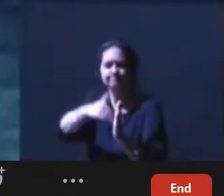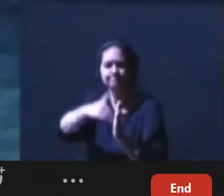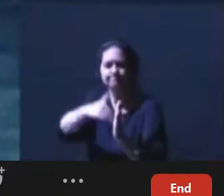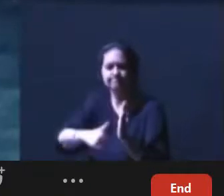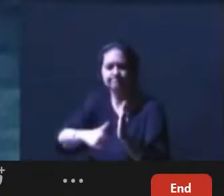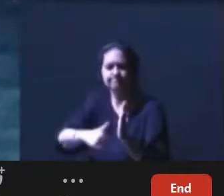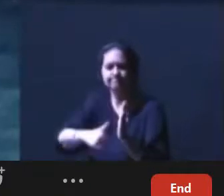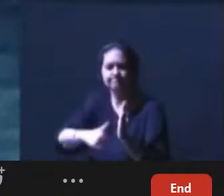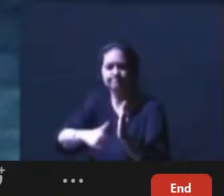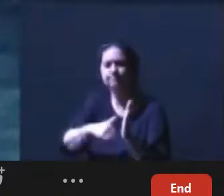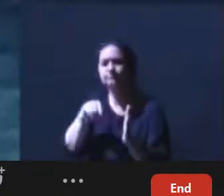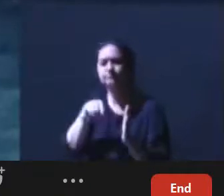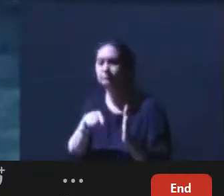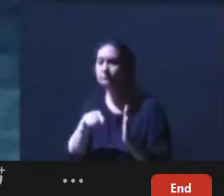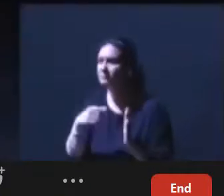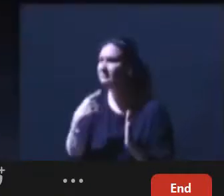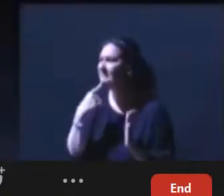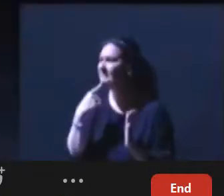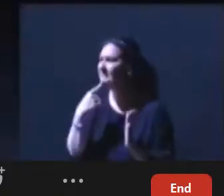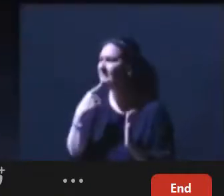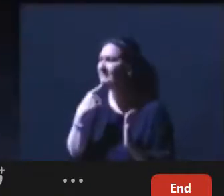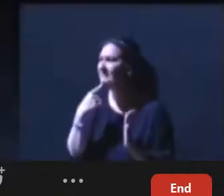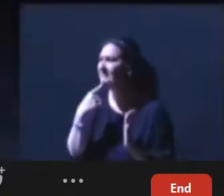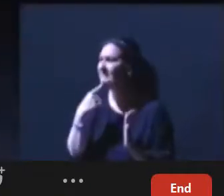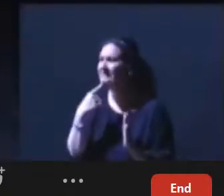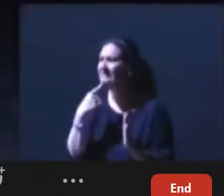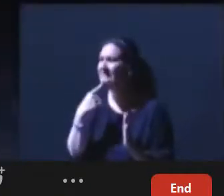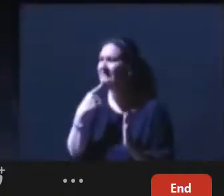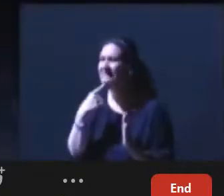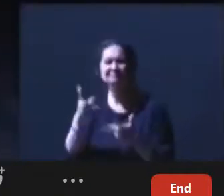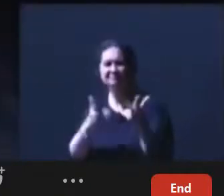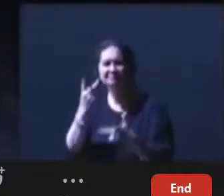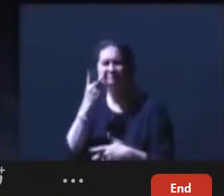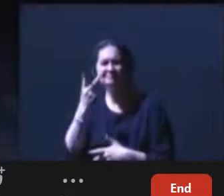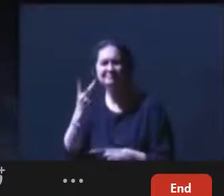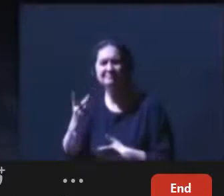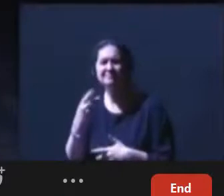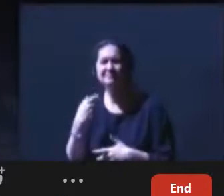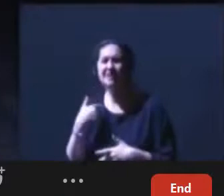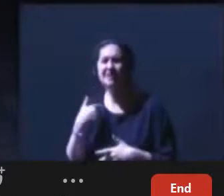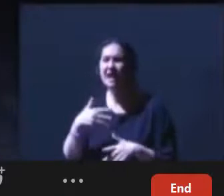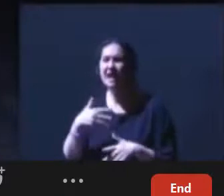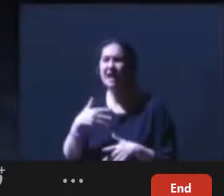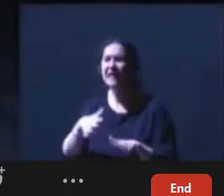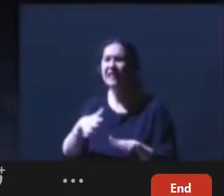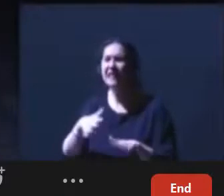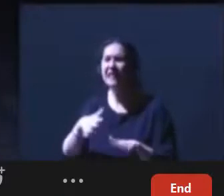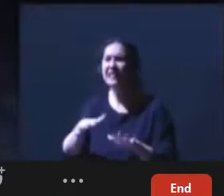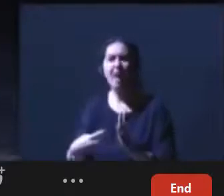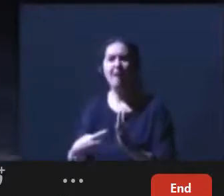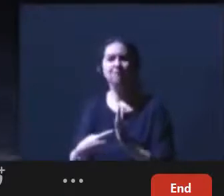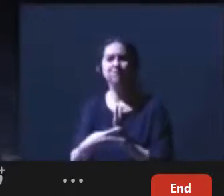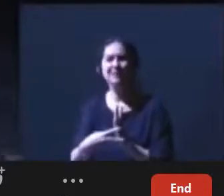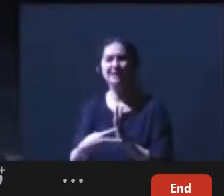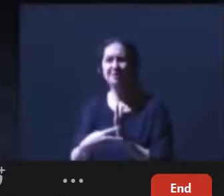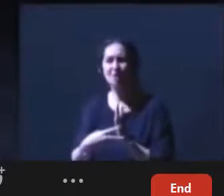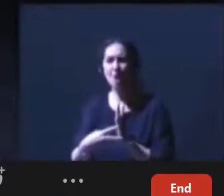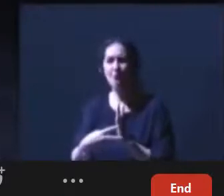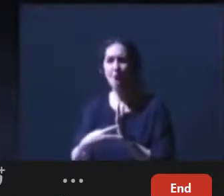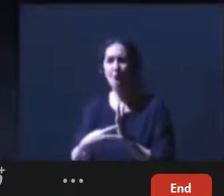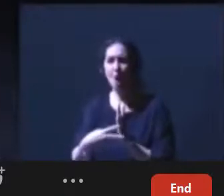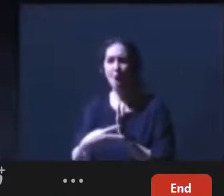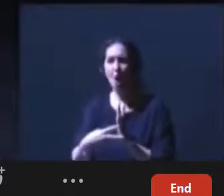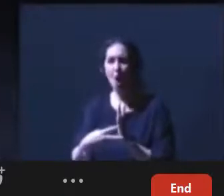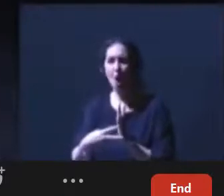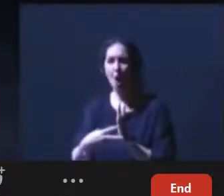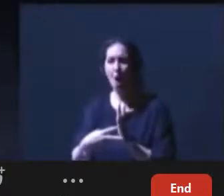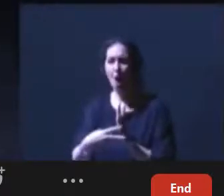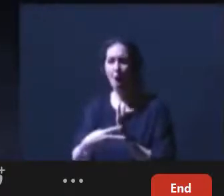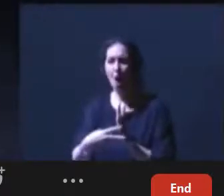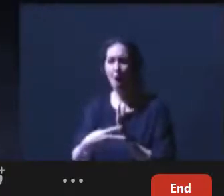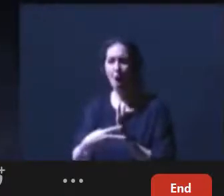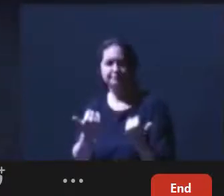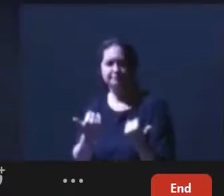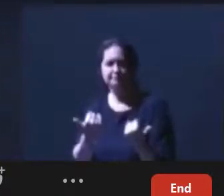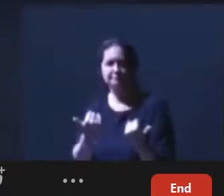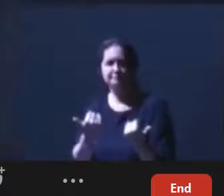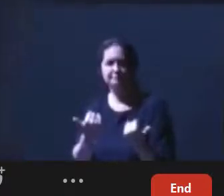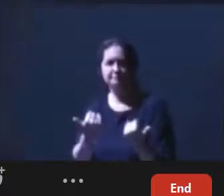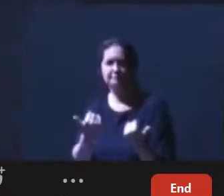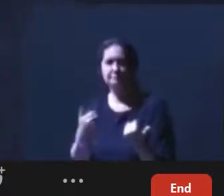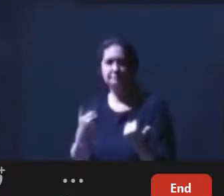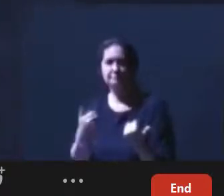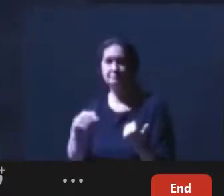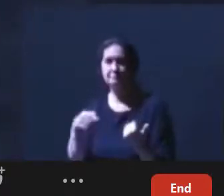thì là bao nhiêu tiền các bạn có biết không? Các bạn nhân với 30.000 thì là 30 triệu đúng không nhỉ? Có đúng không? Tân có đúng không nhỉ? Có đúng số